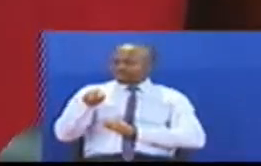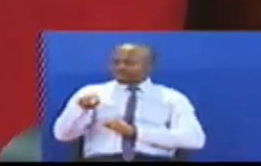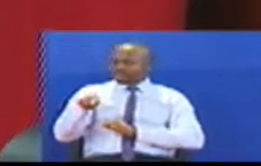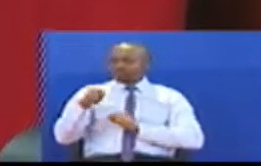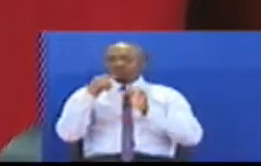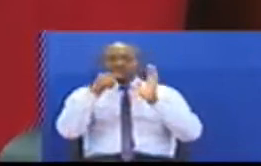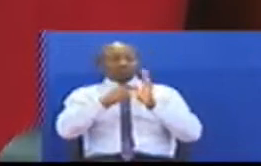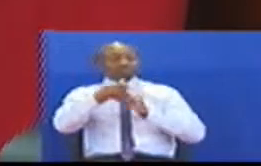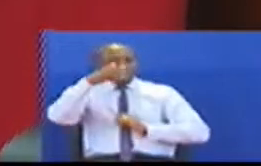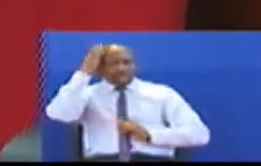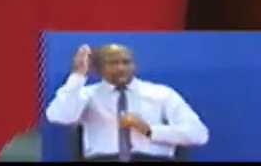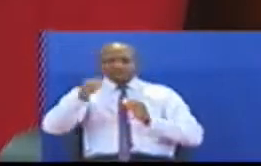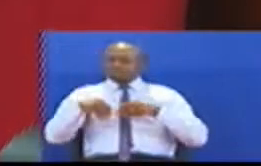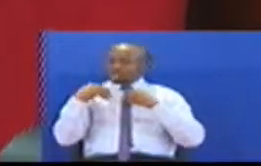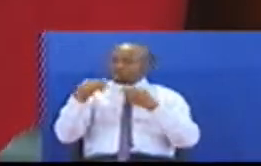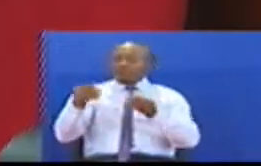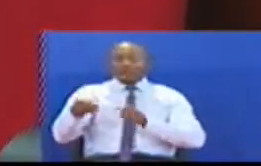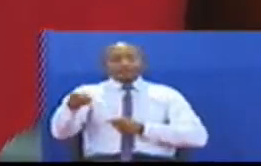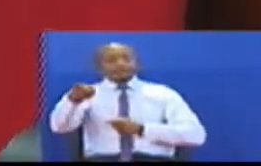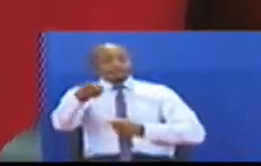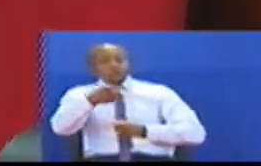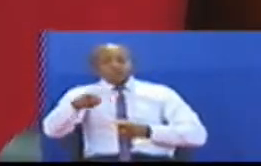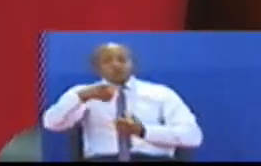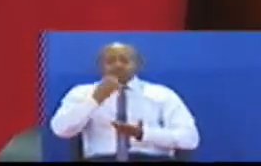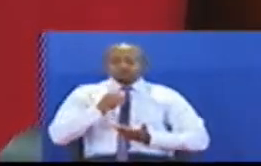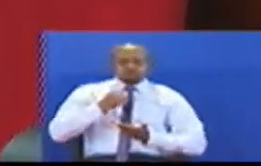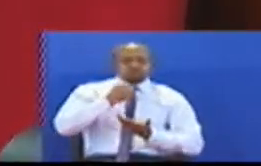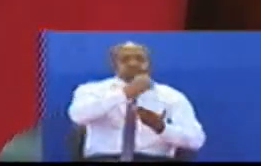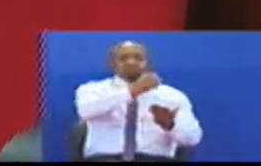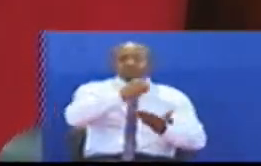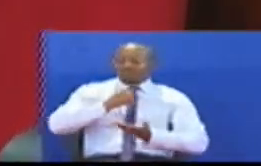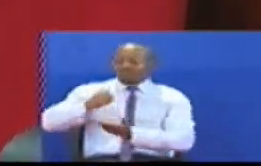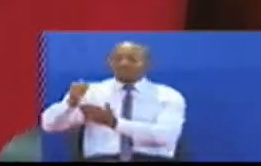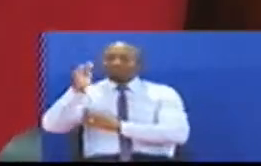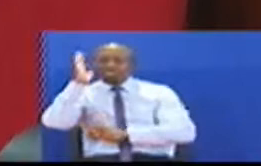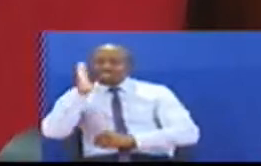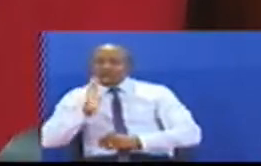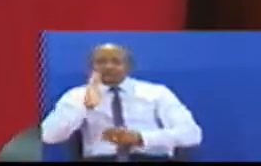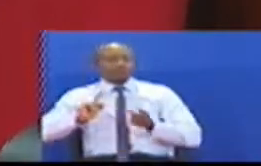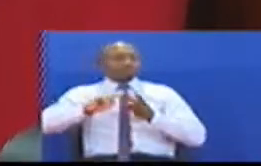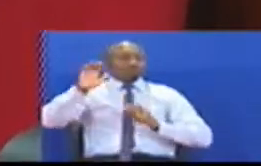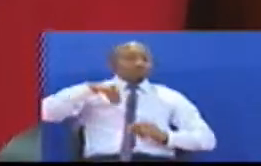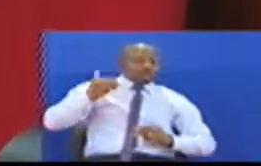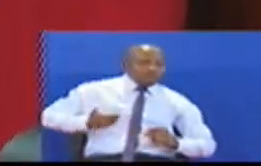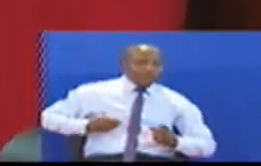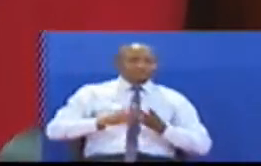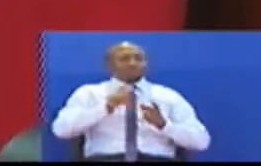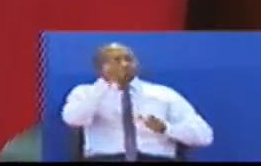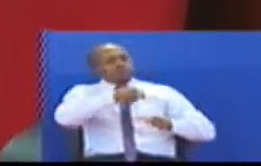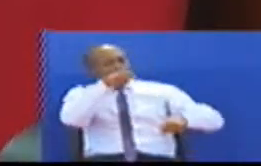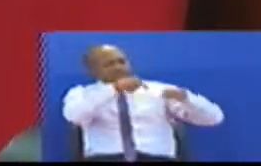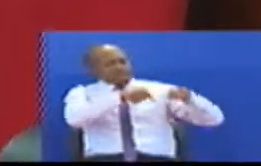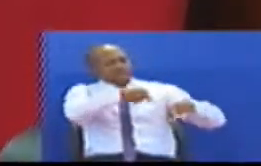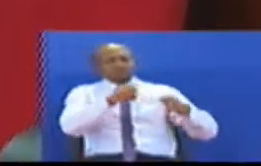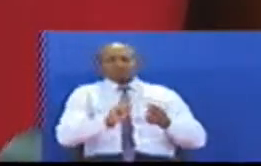serikali imekuwa ikitoa mikopo kwa makundi ya vijana, makundi ya wanawake, watu wenye ulemavu,